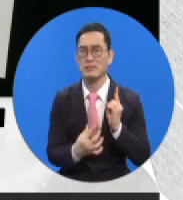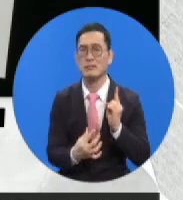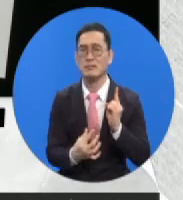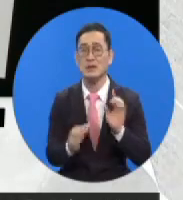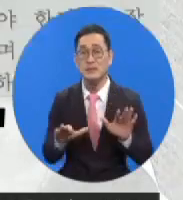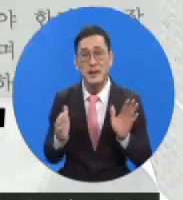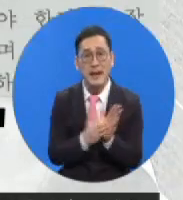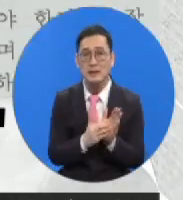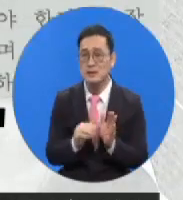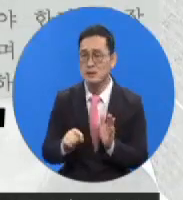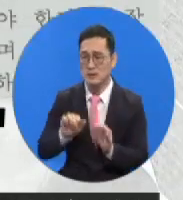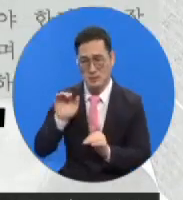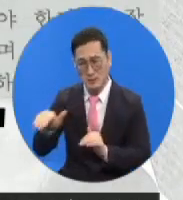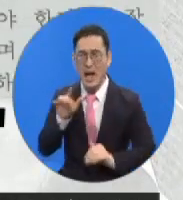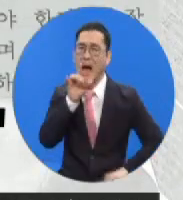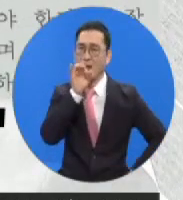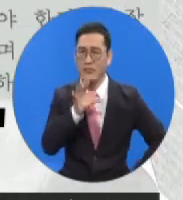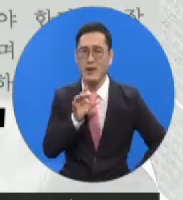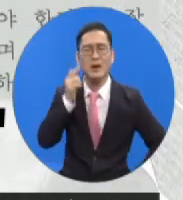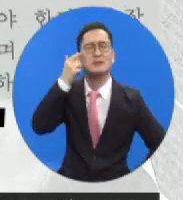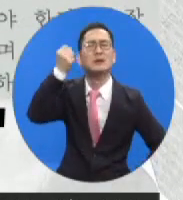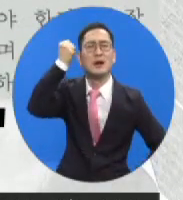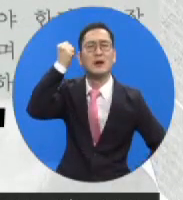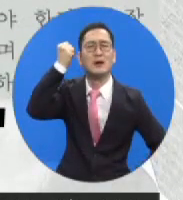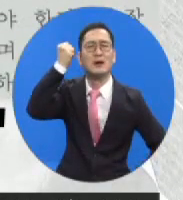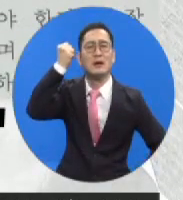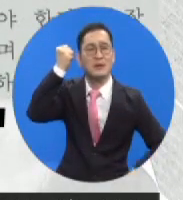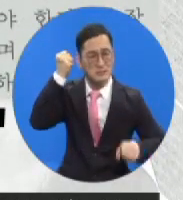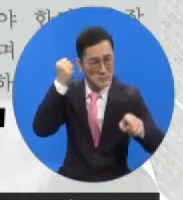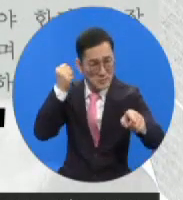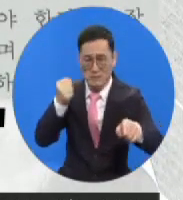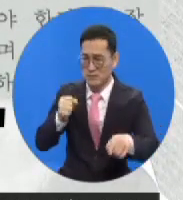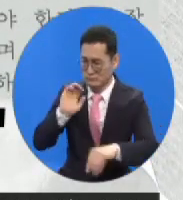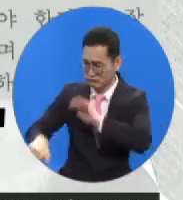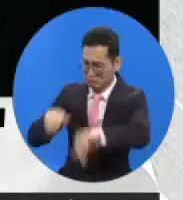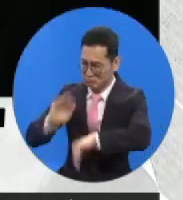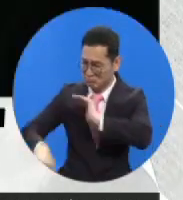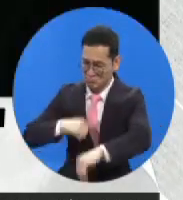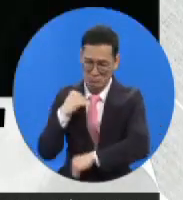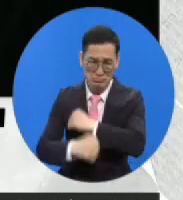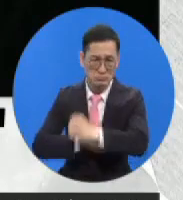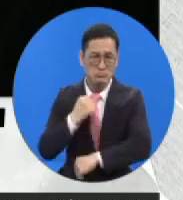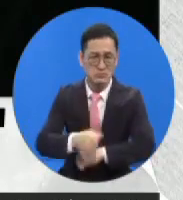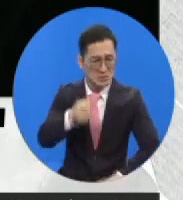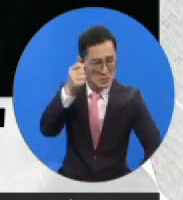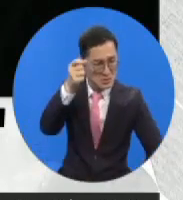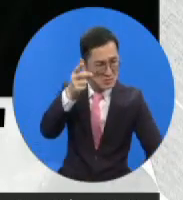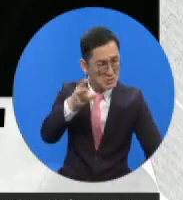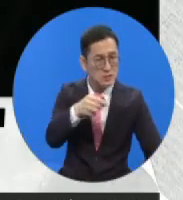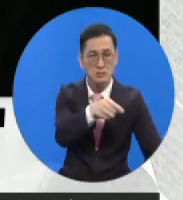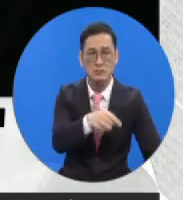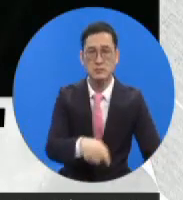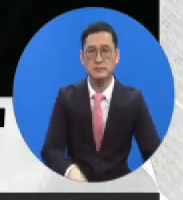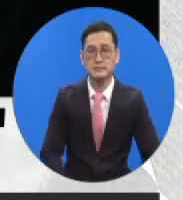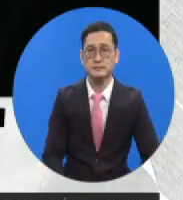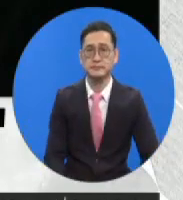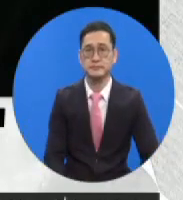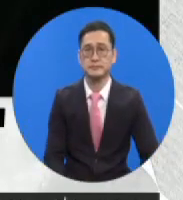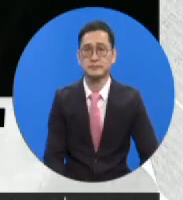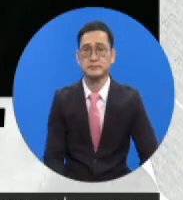안 된다는 그런 법적인 취지와 일반적인 시각이 깔려 있는 거거든요. 그런데 지금 벌써 두 번이나 했잖아요. 그렇기